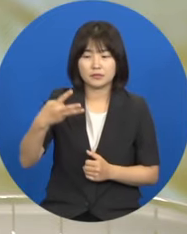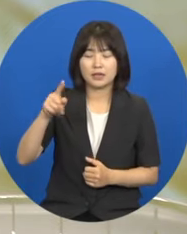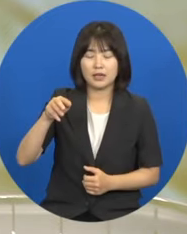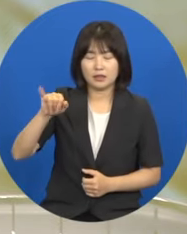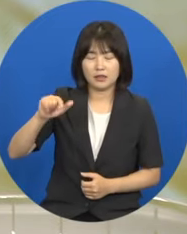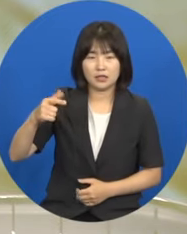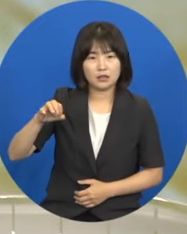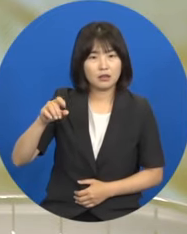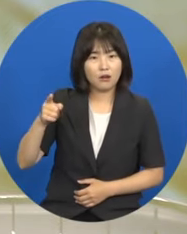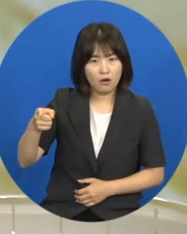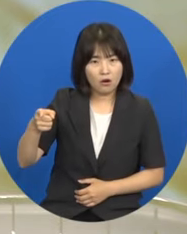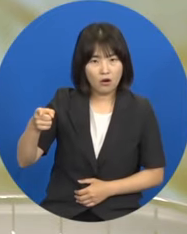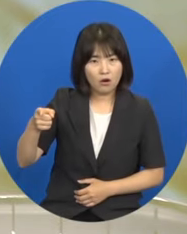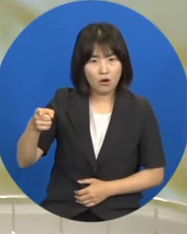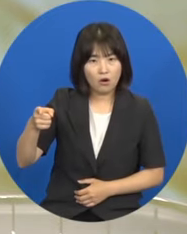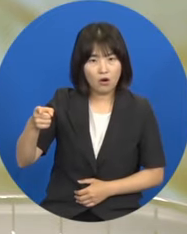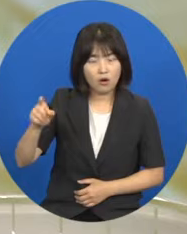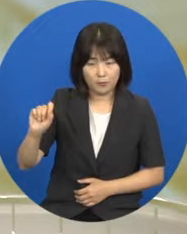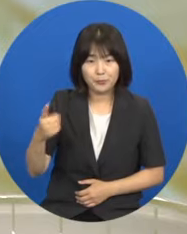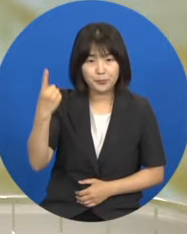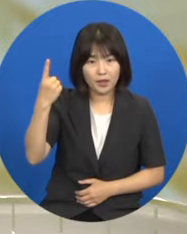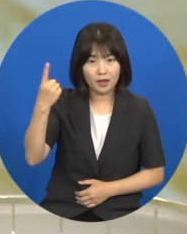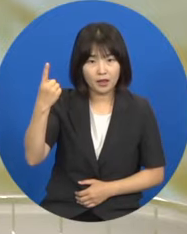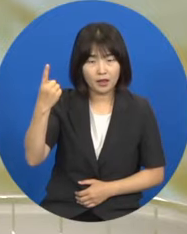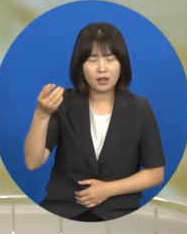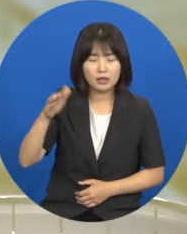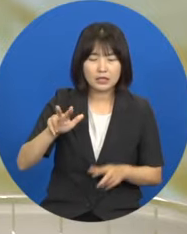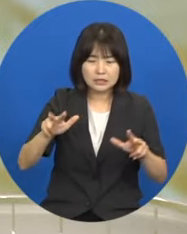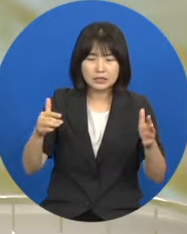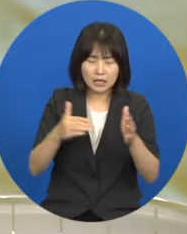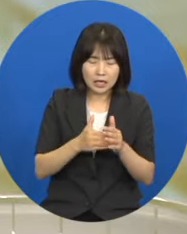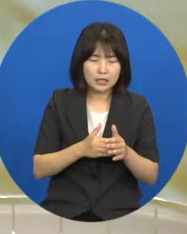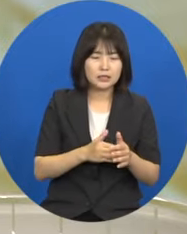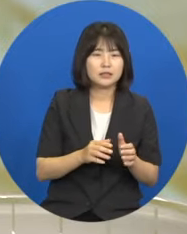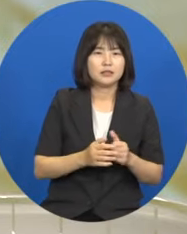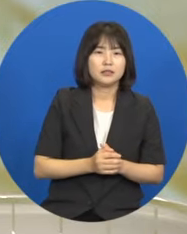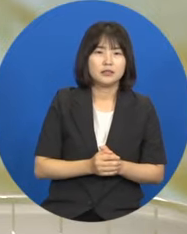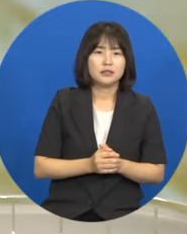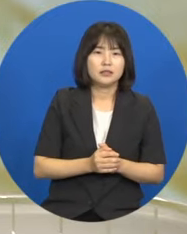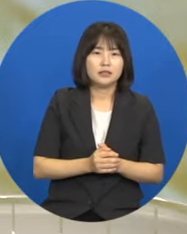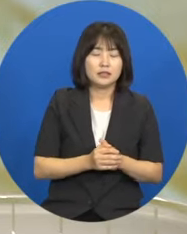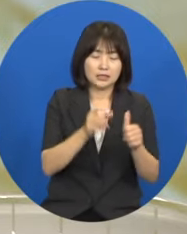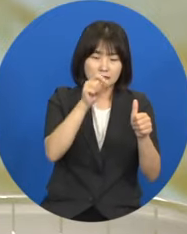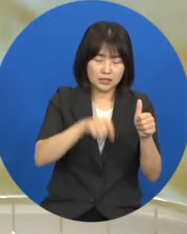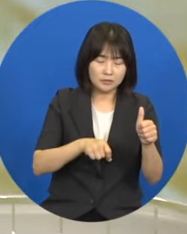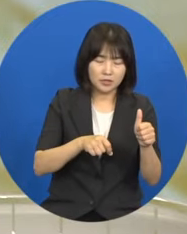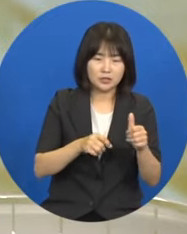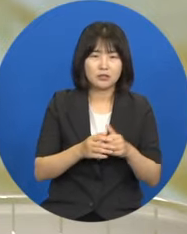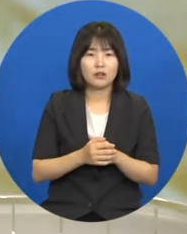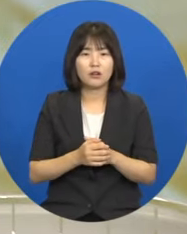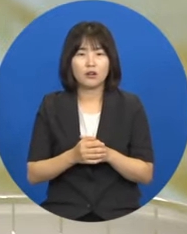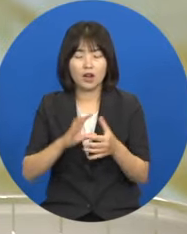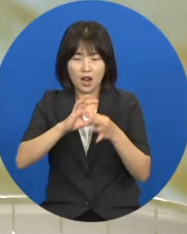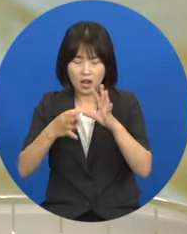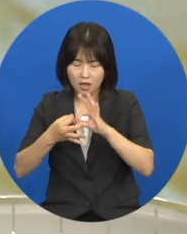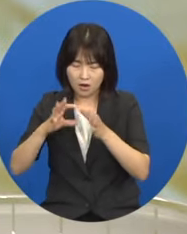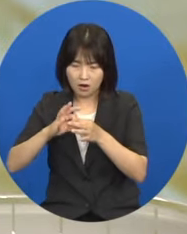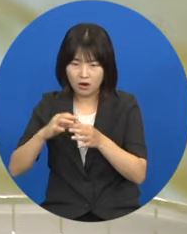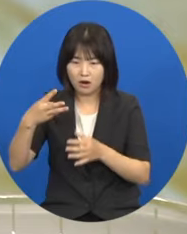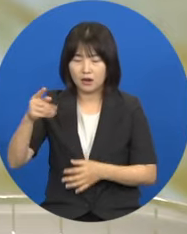spiritualitas라고 하는 것에서 왔는데 여러분 제가 지금까지 히브리어, 헬라어, 라틴어, 영어를 들먹거렸지만